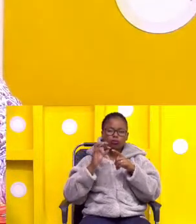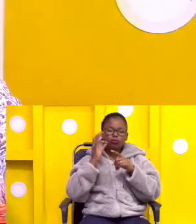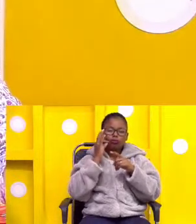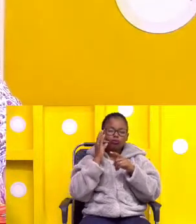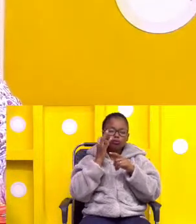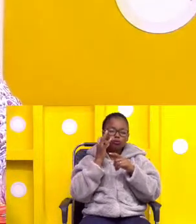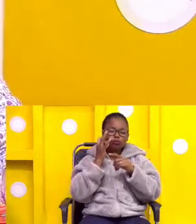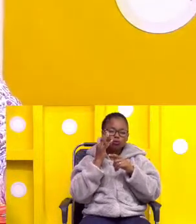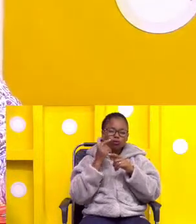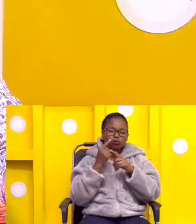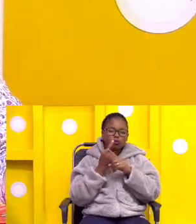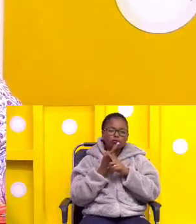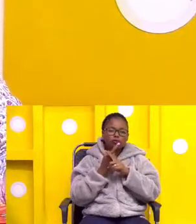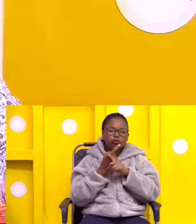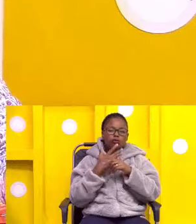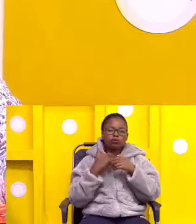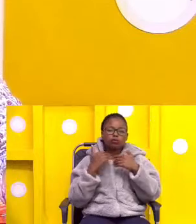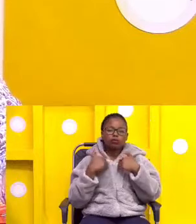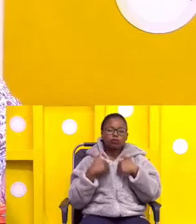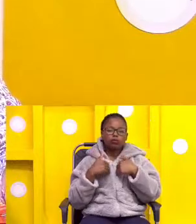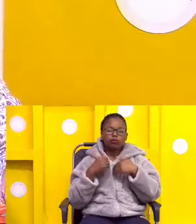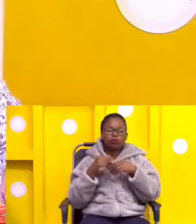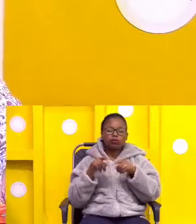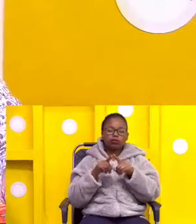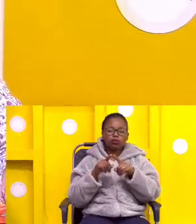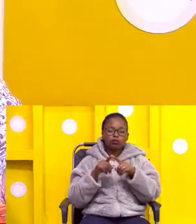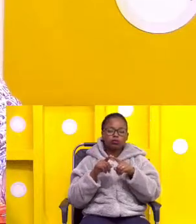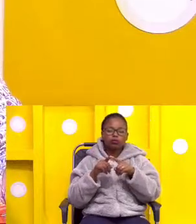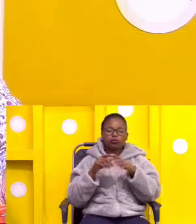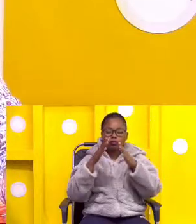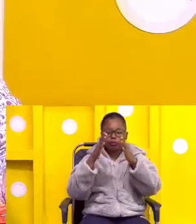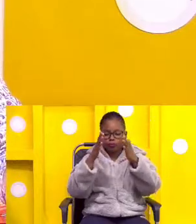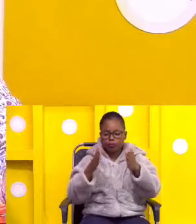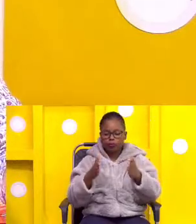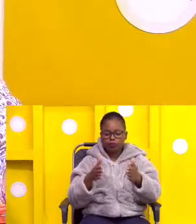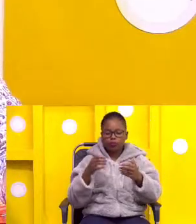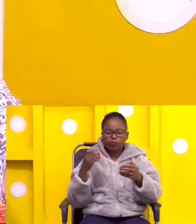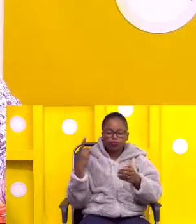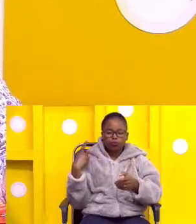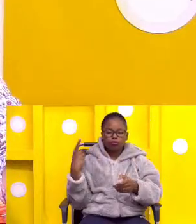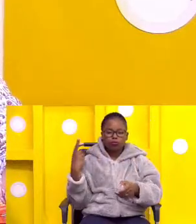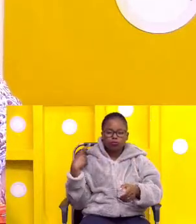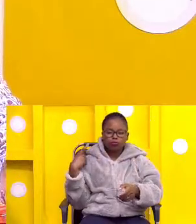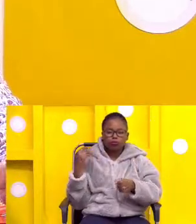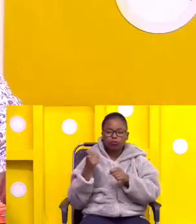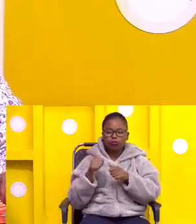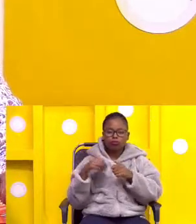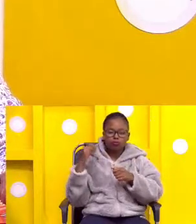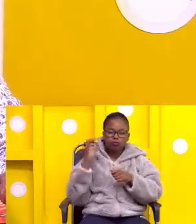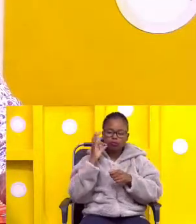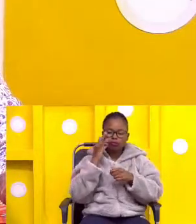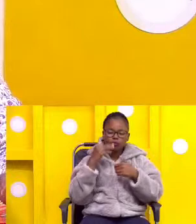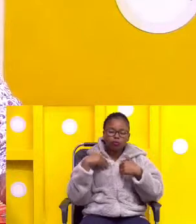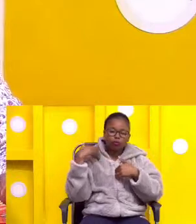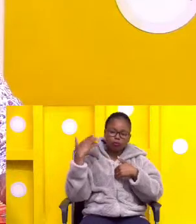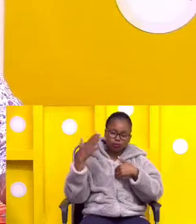rere muti ucio nduri undu ungiutanga mwaka wa thima na ndungitiga guciara maciaro